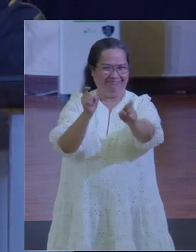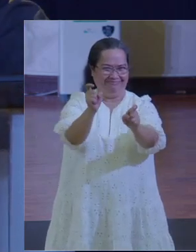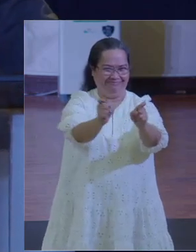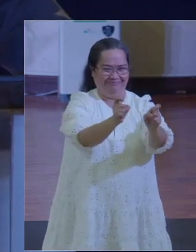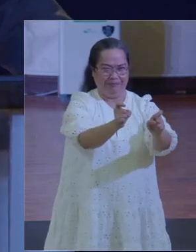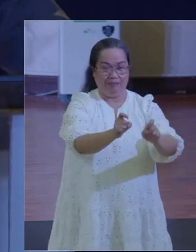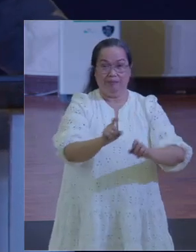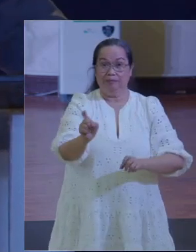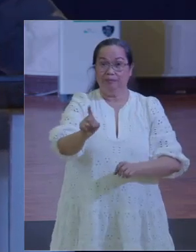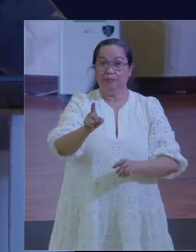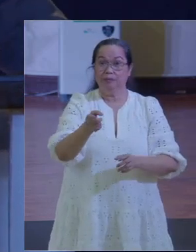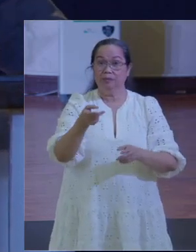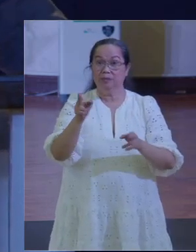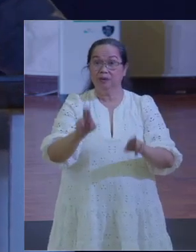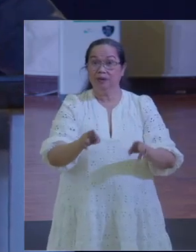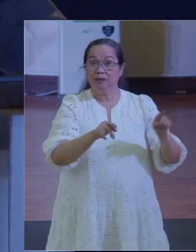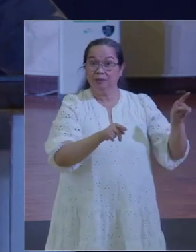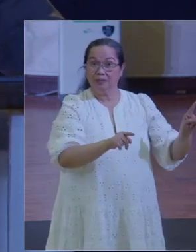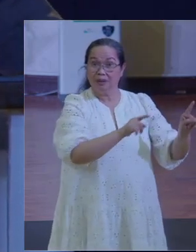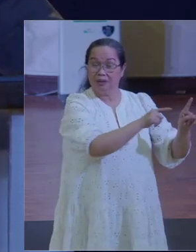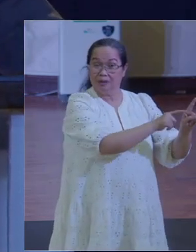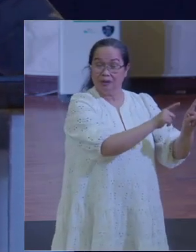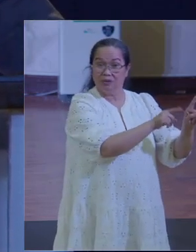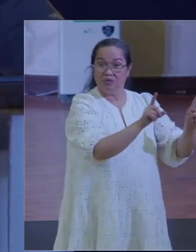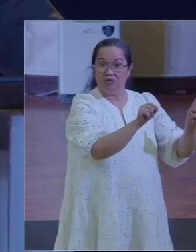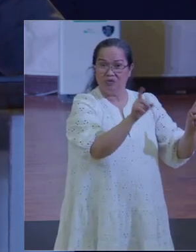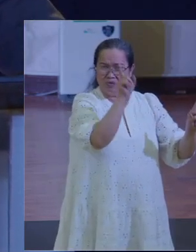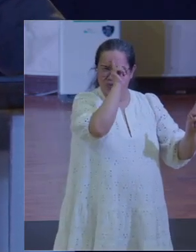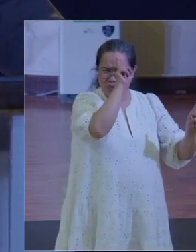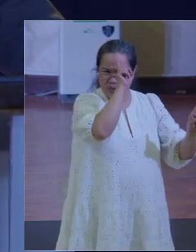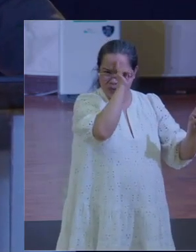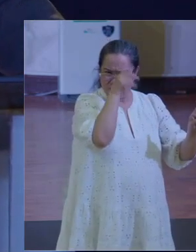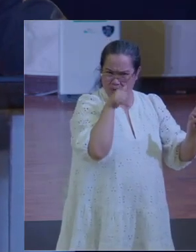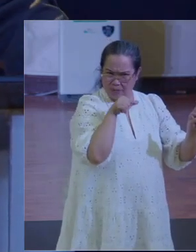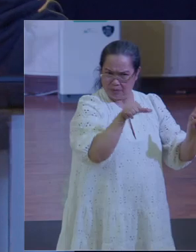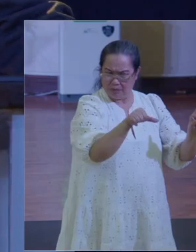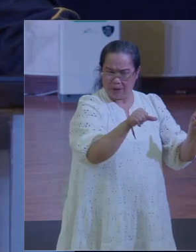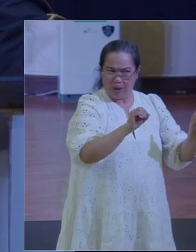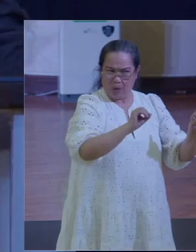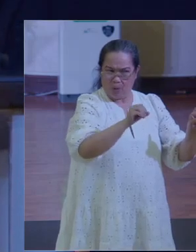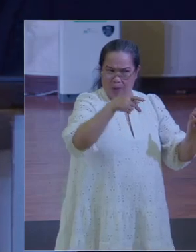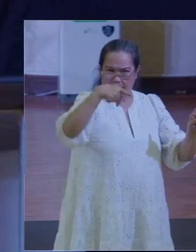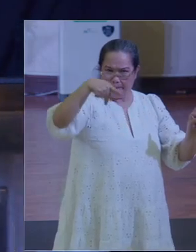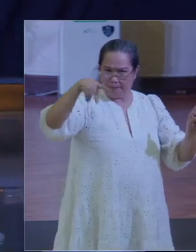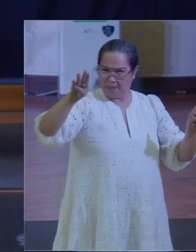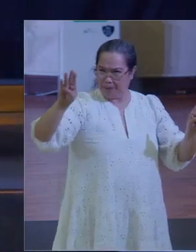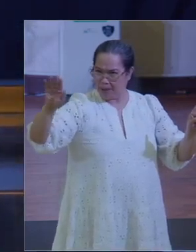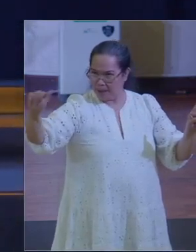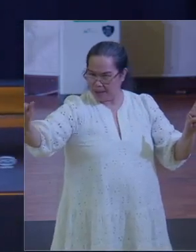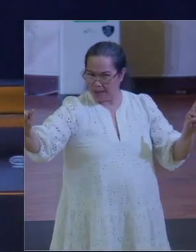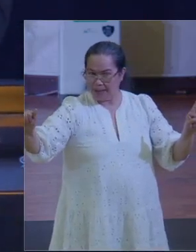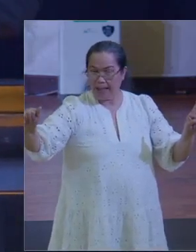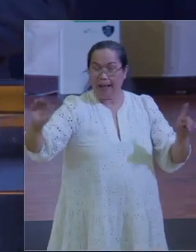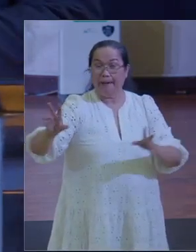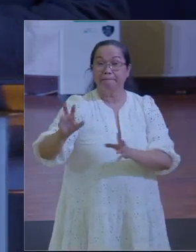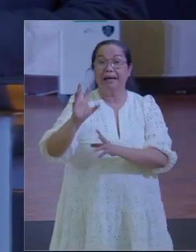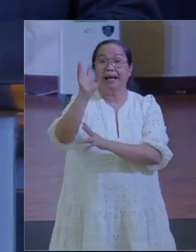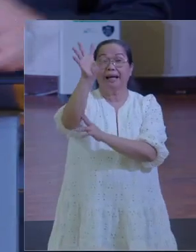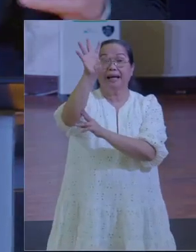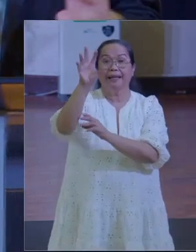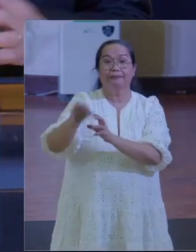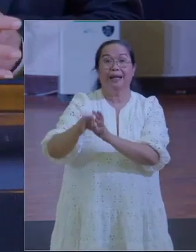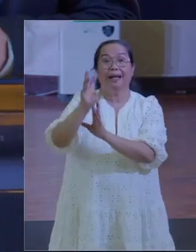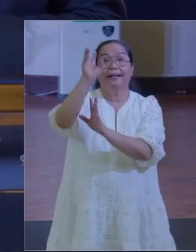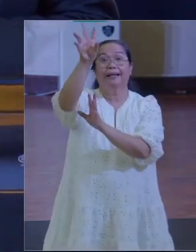Alam nyo, ginawa niya, mainit pa rin ng ulo eh. Wala sa PBA, nandun siya sa barangay, basketball sila sa